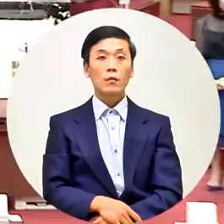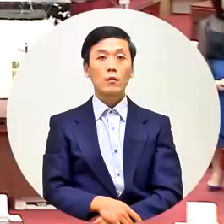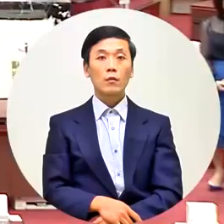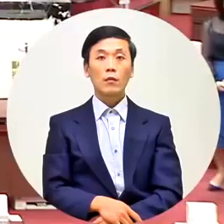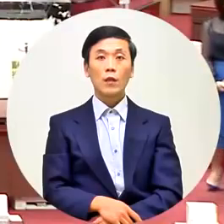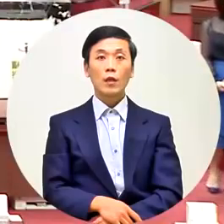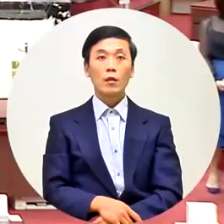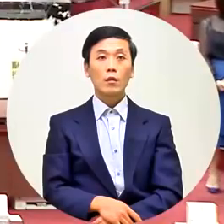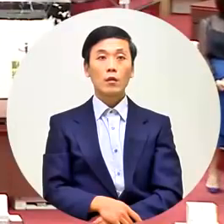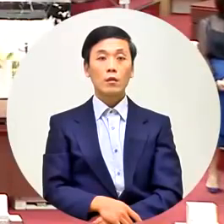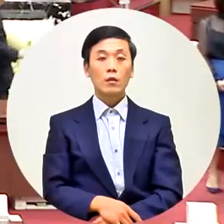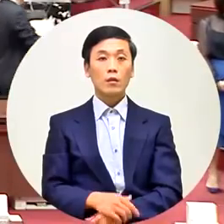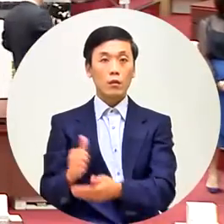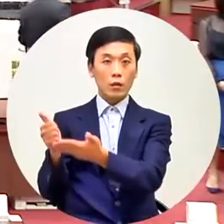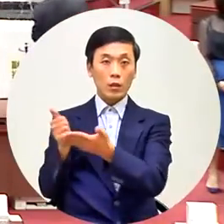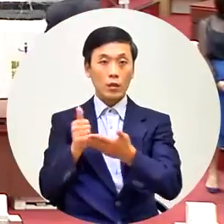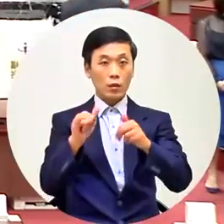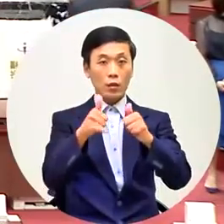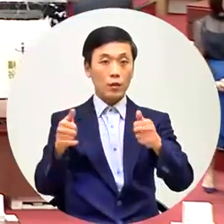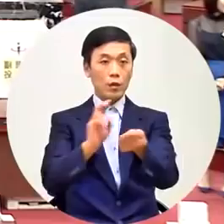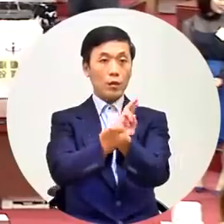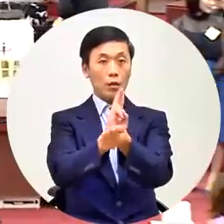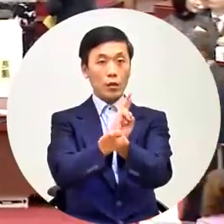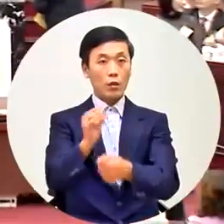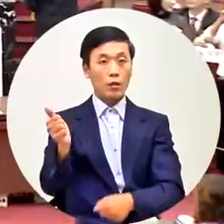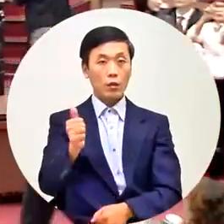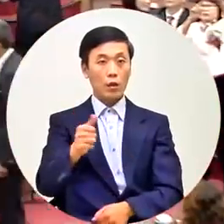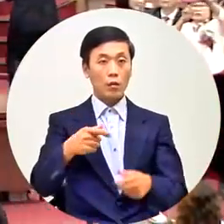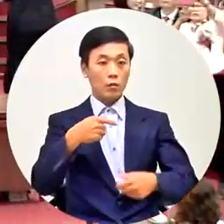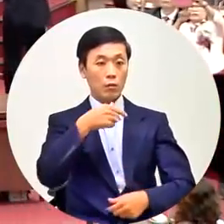请林益鼎议员领取选票。